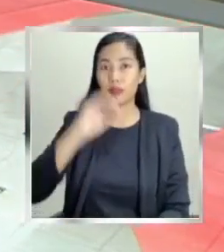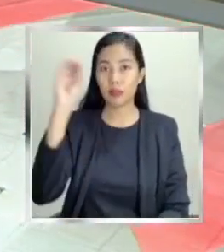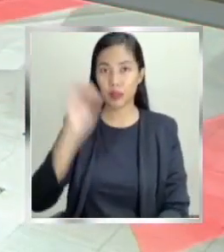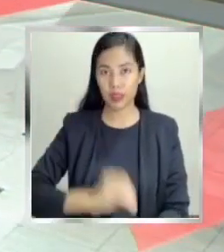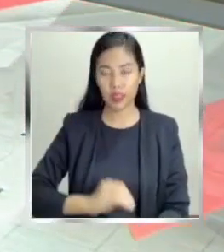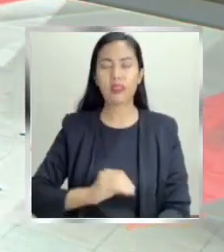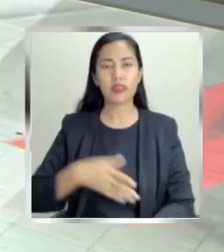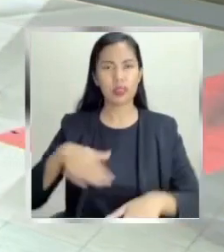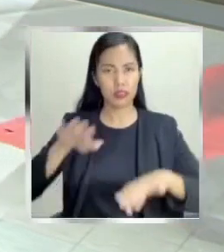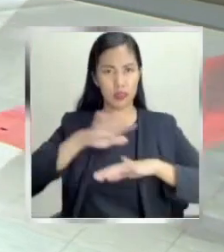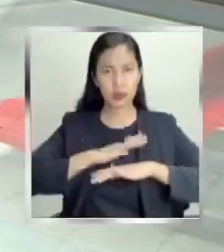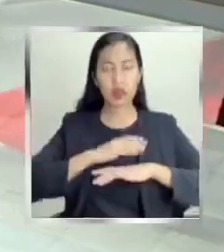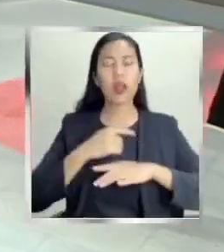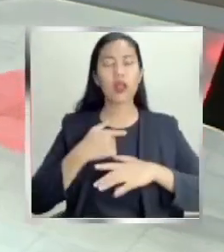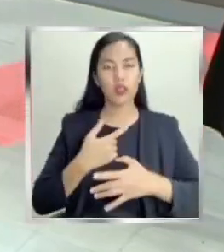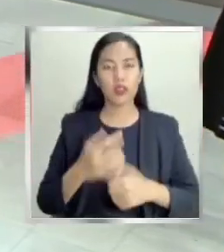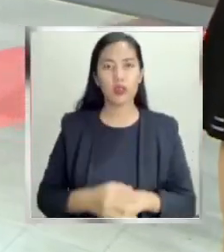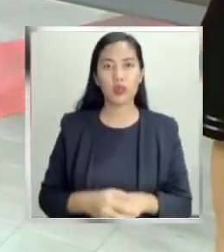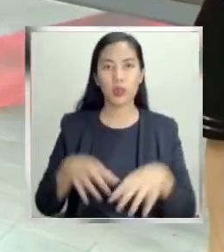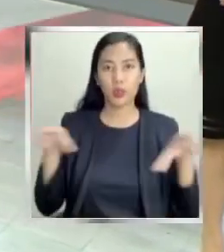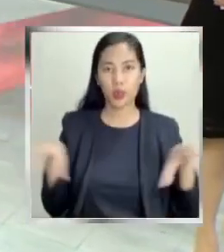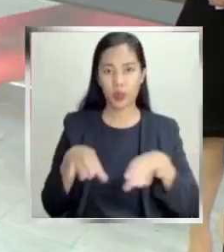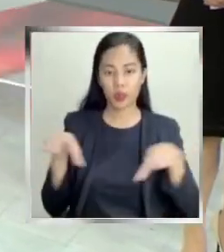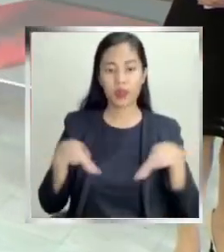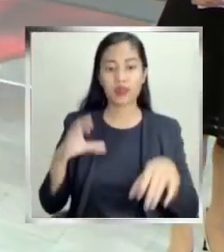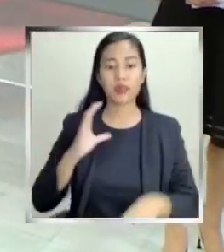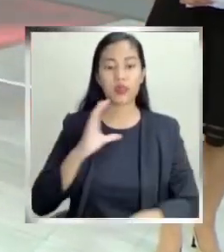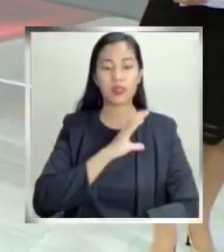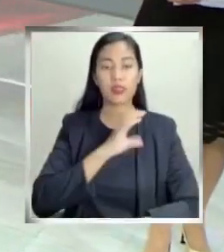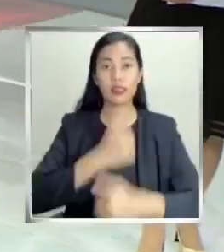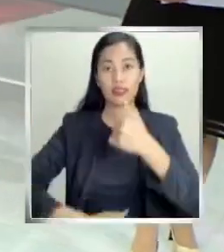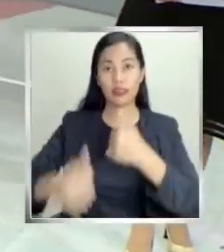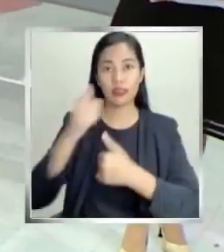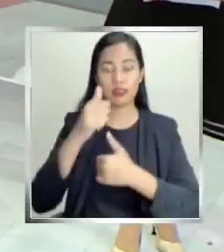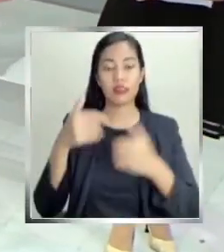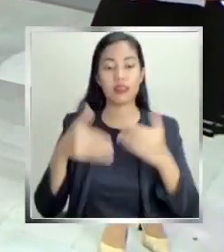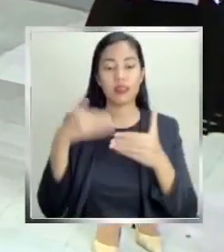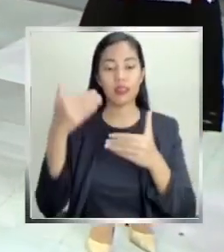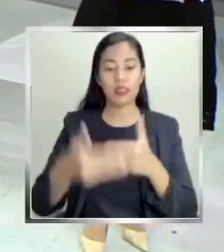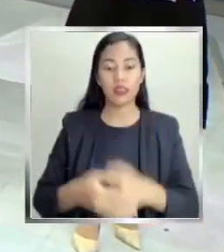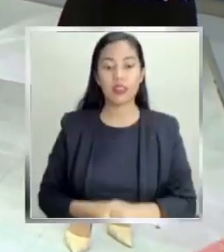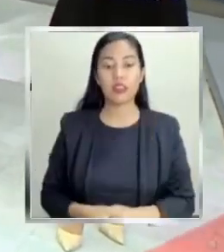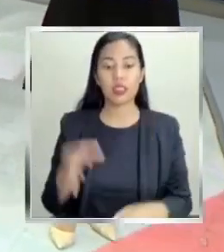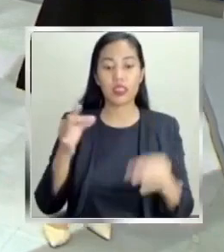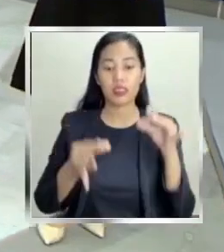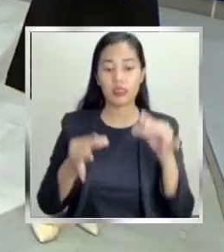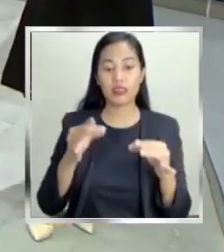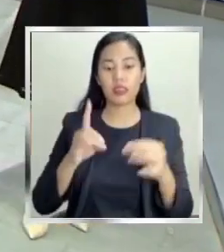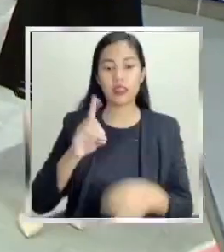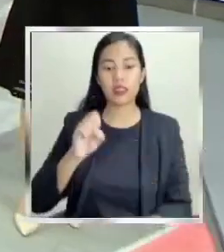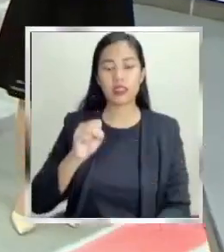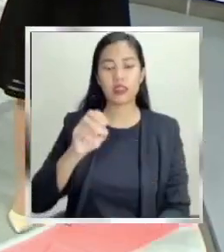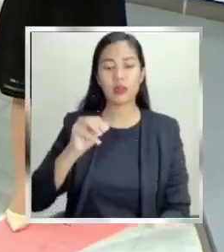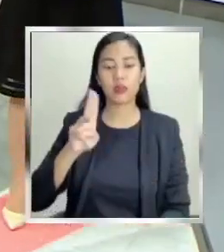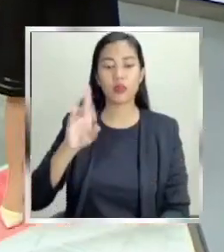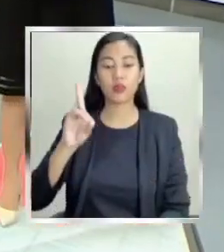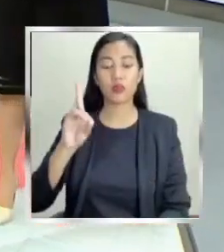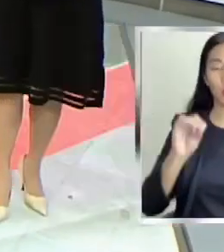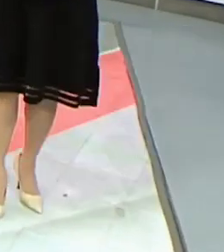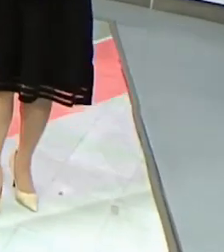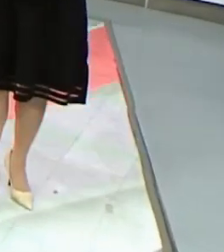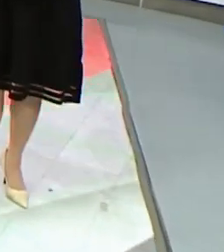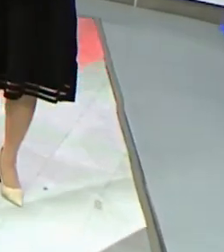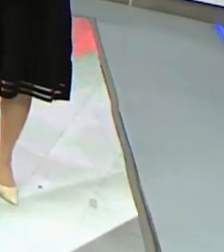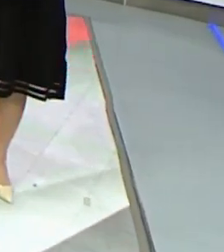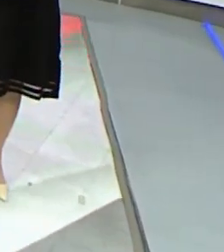Romualdez. 41% naman ang approval rating ni Chief Justice Alexander Gismundo. Ayon po sa Octa, halos walang